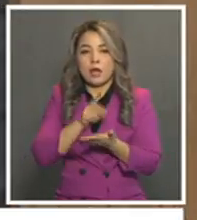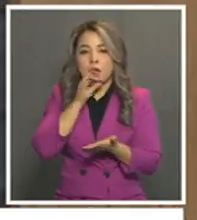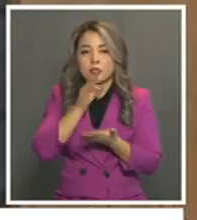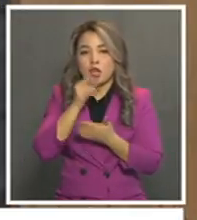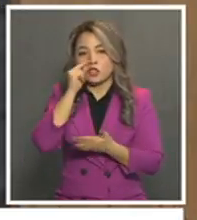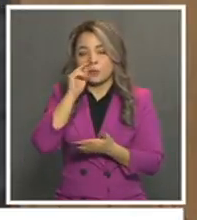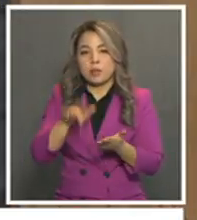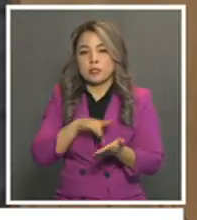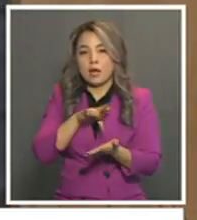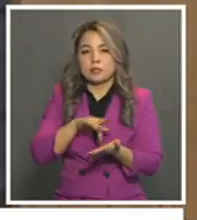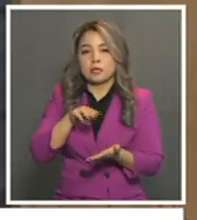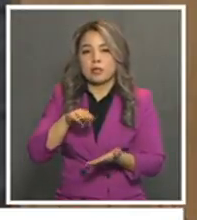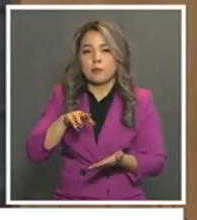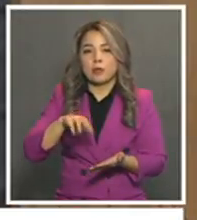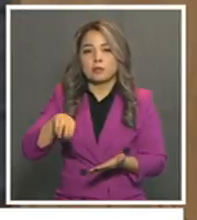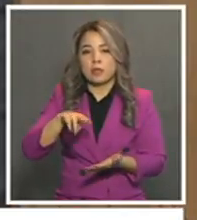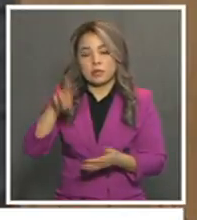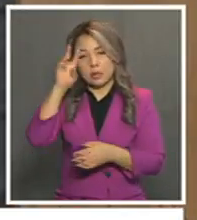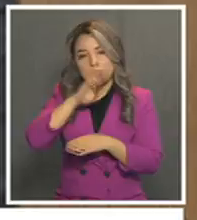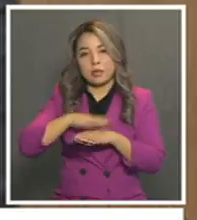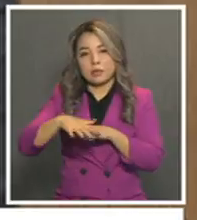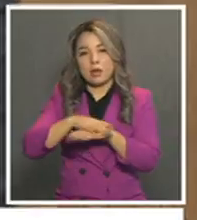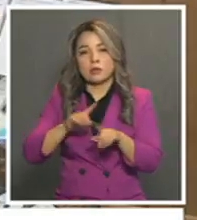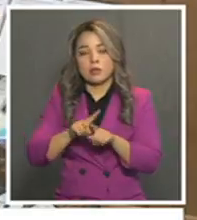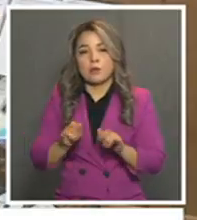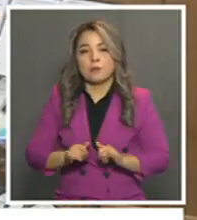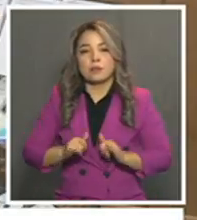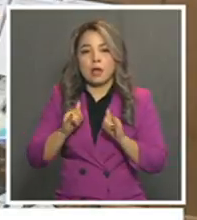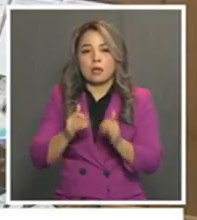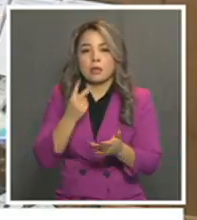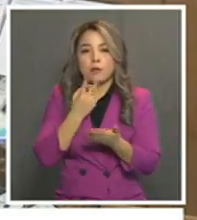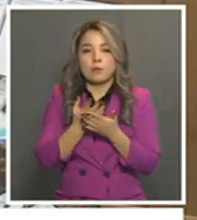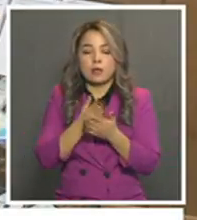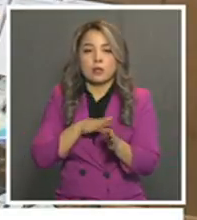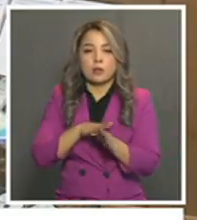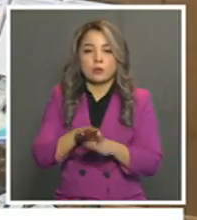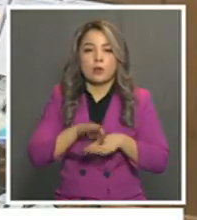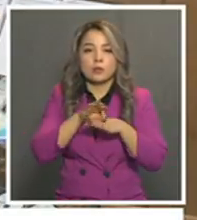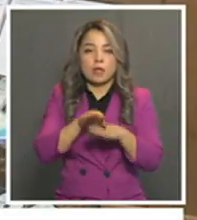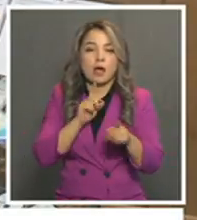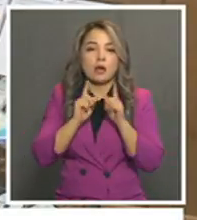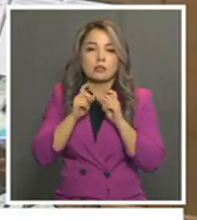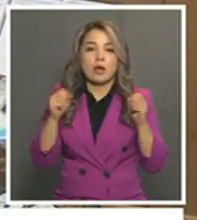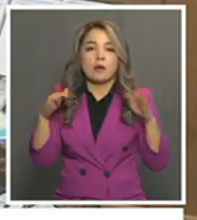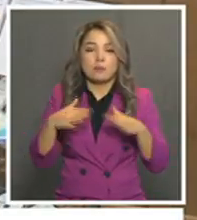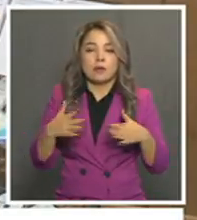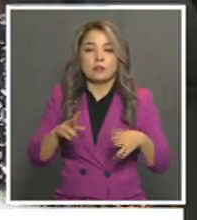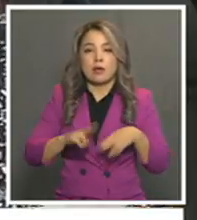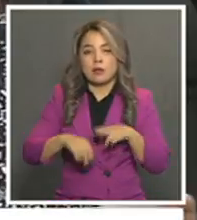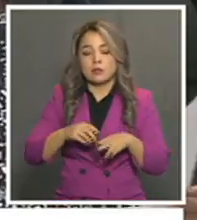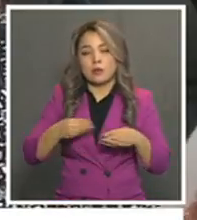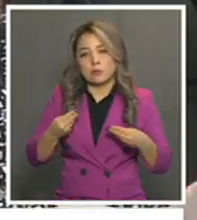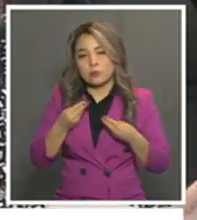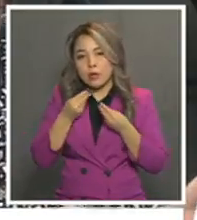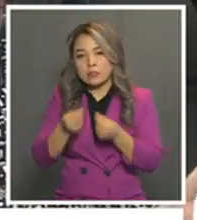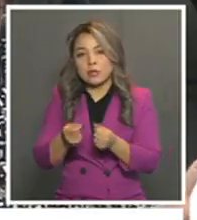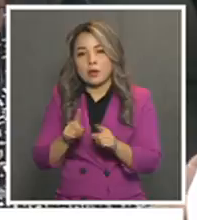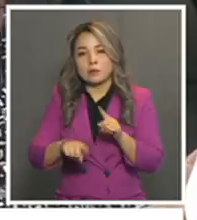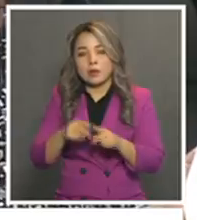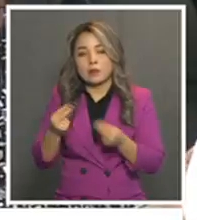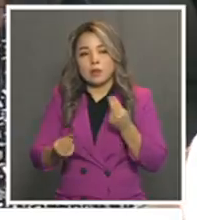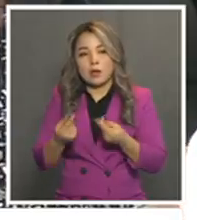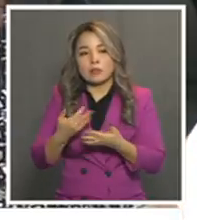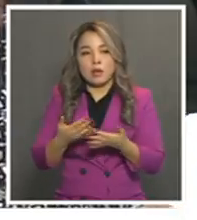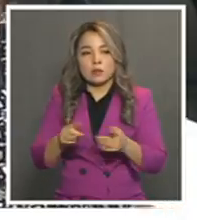Шымкент қаласының ТМД елдерінің мәдени астанасы мәртебесіне ие болуына орай өткізілетін жиындар да көңіл көтеретін ойын-тоу форматында